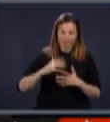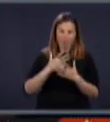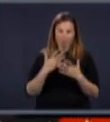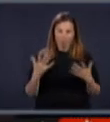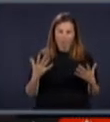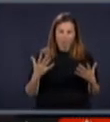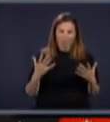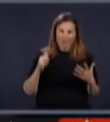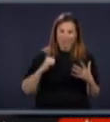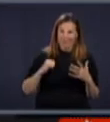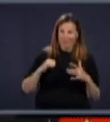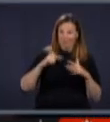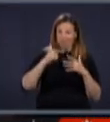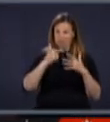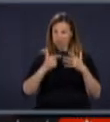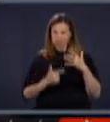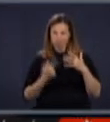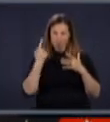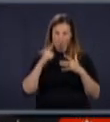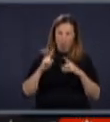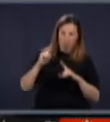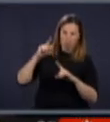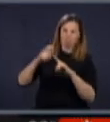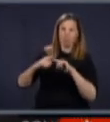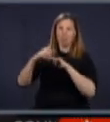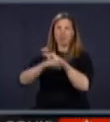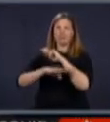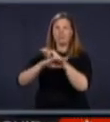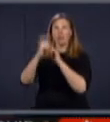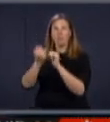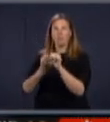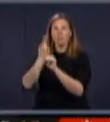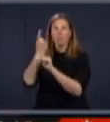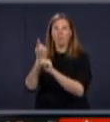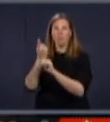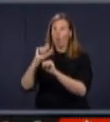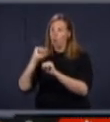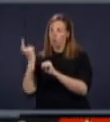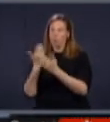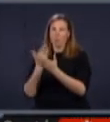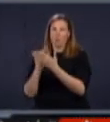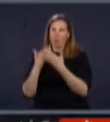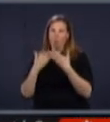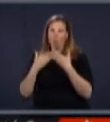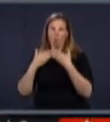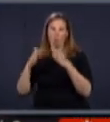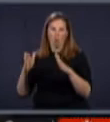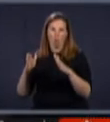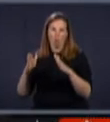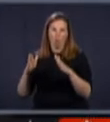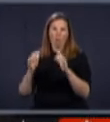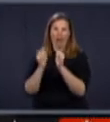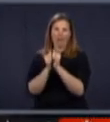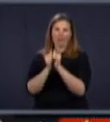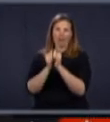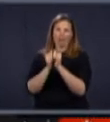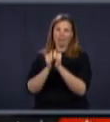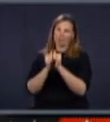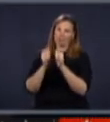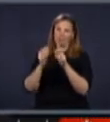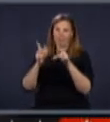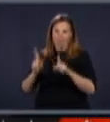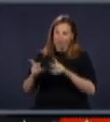vraiment tout faire, pour qu'en septembre, toutes les écoles soient réouvertes physiquement, que les